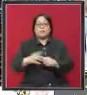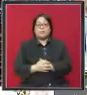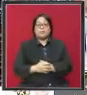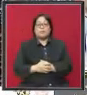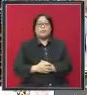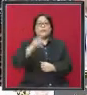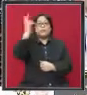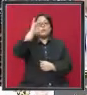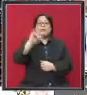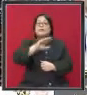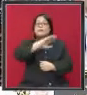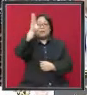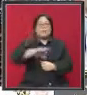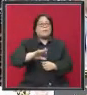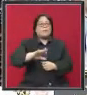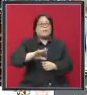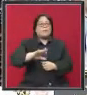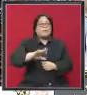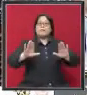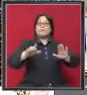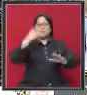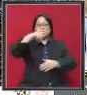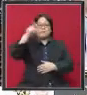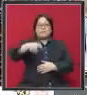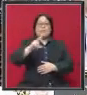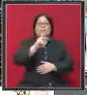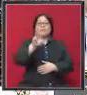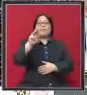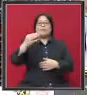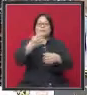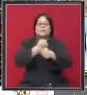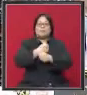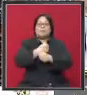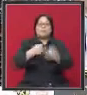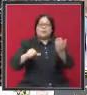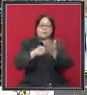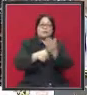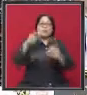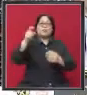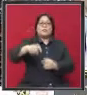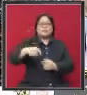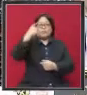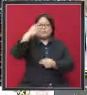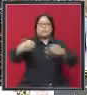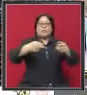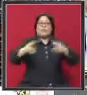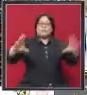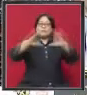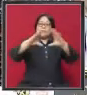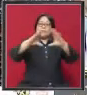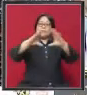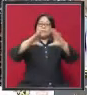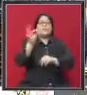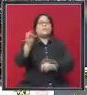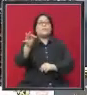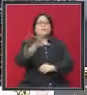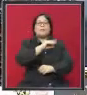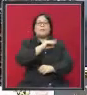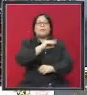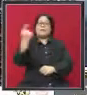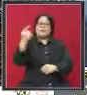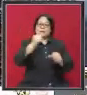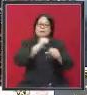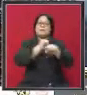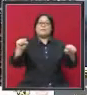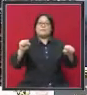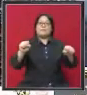2021. Kerajaan tidak pernah kompromi dalam memastikan KKM mendapat sumber yang diperlukan dalam usaha memerangi COVID-19 dan